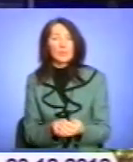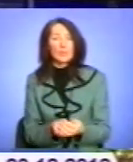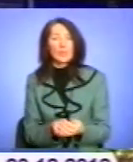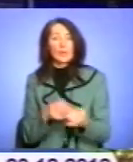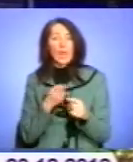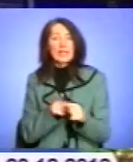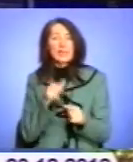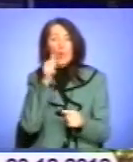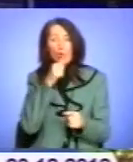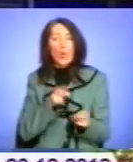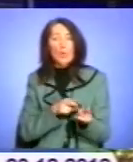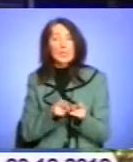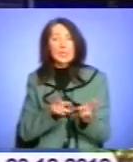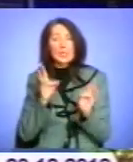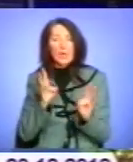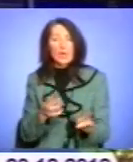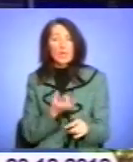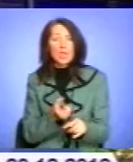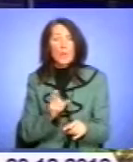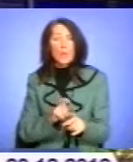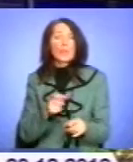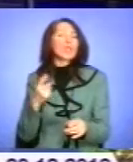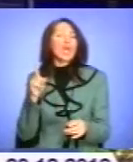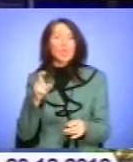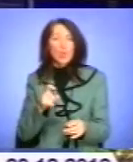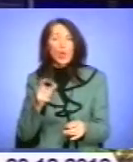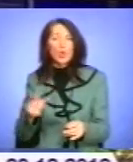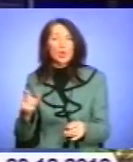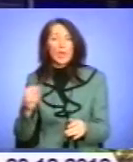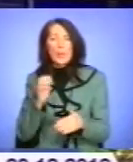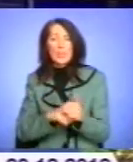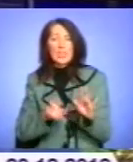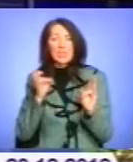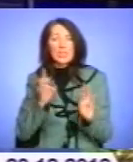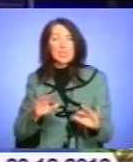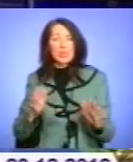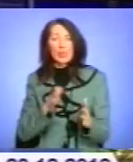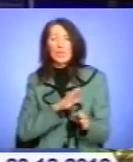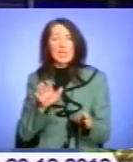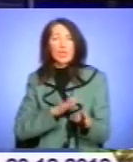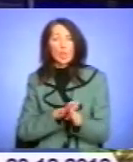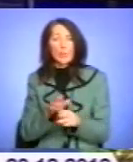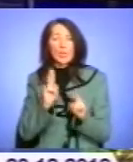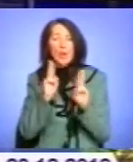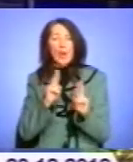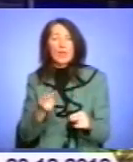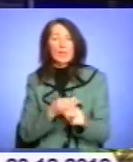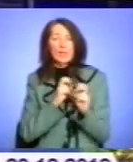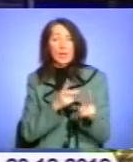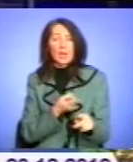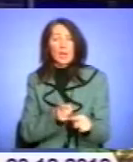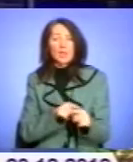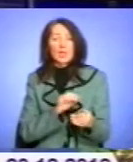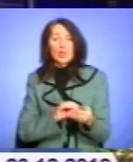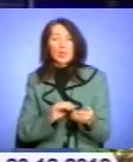Цього року на залізниці травмувалося понад 100 людей. Причина нещасних випадків – недотримання правил безпеки. Про них у сюжеті